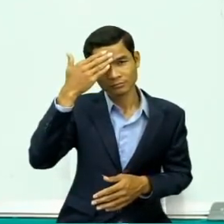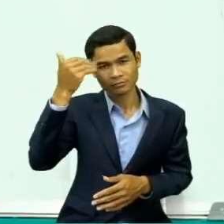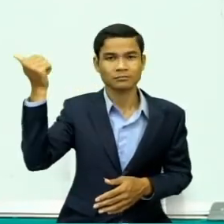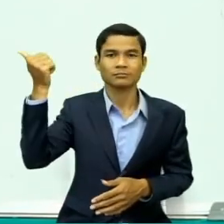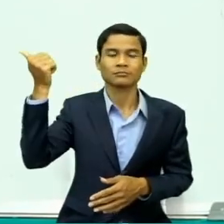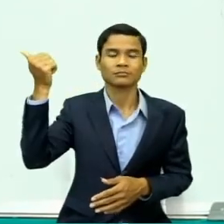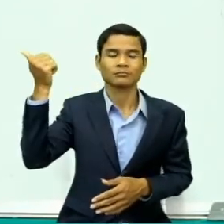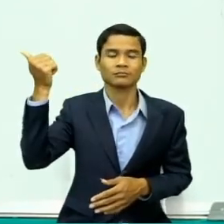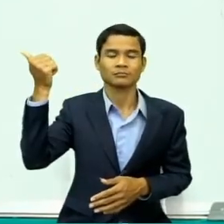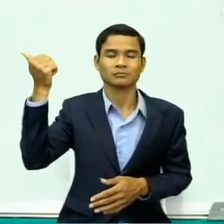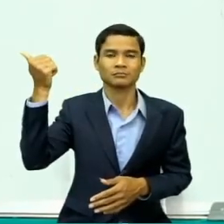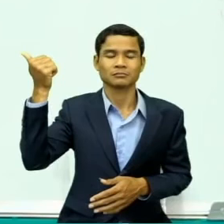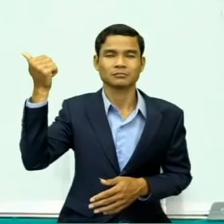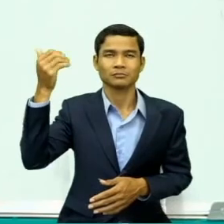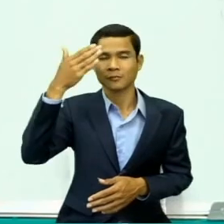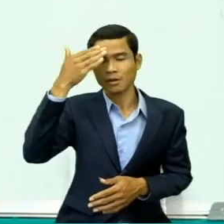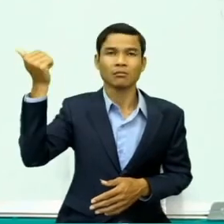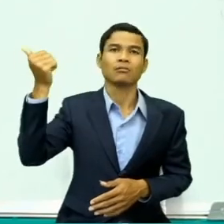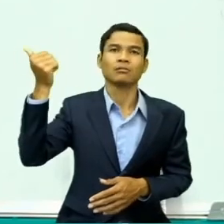phlên phlèng